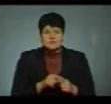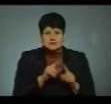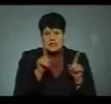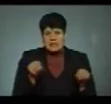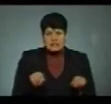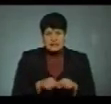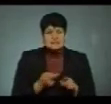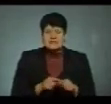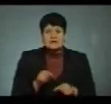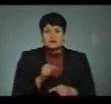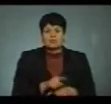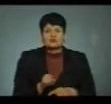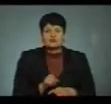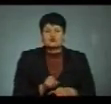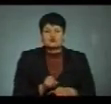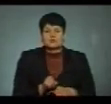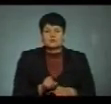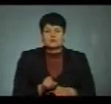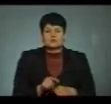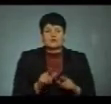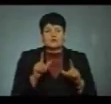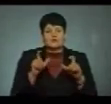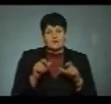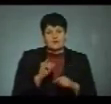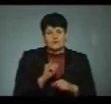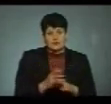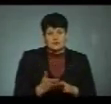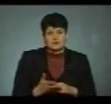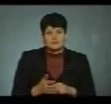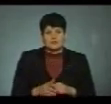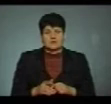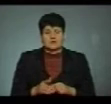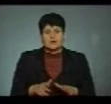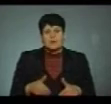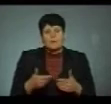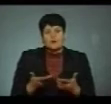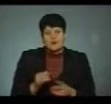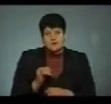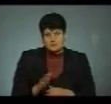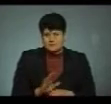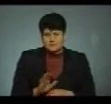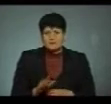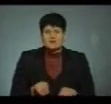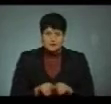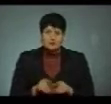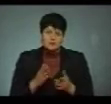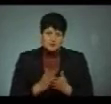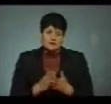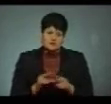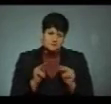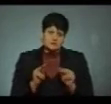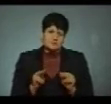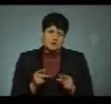це не тому, що так сфотографували або так подали ці результати. Такою є